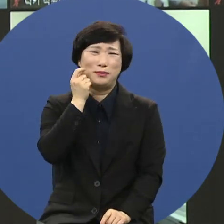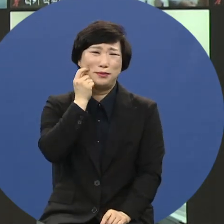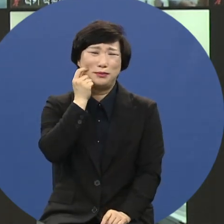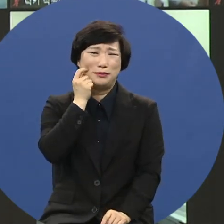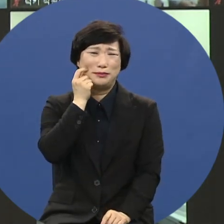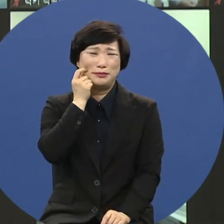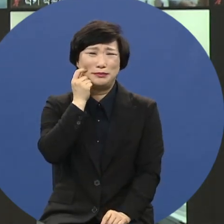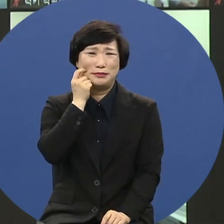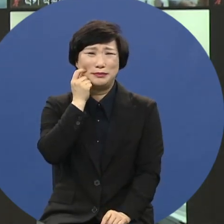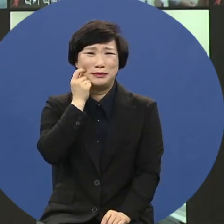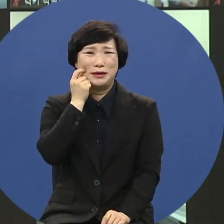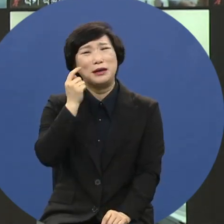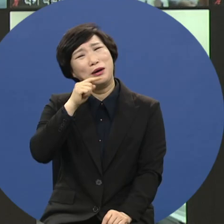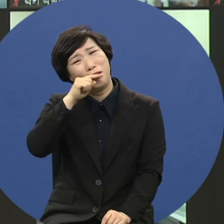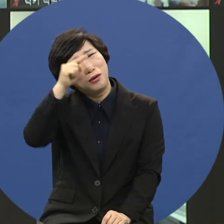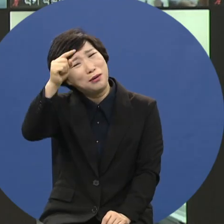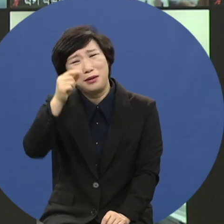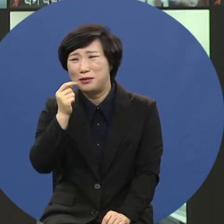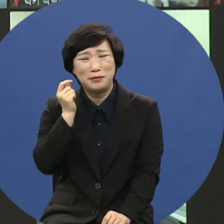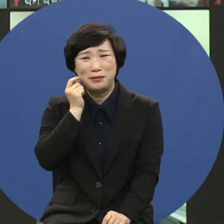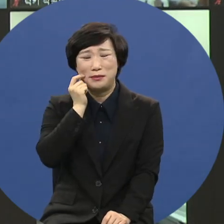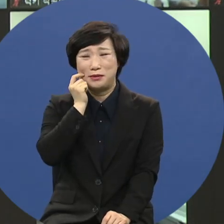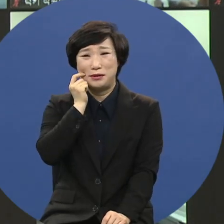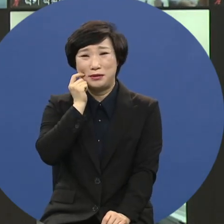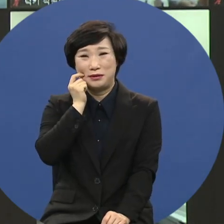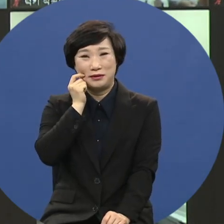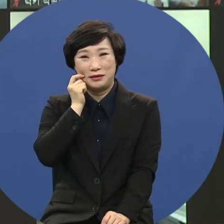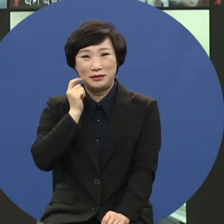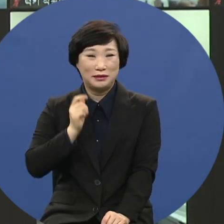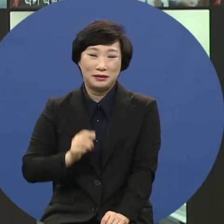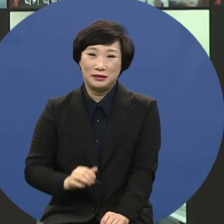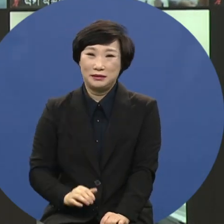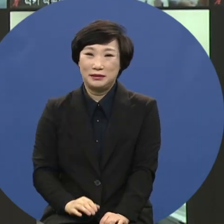없어. 건방질래 건방질 수가 없어.